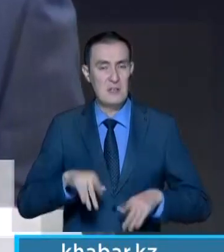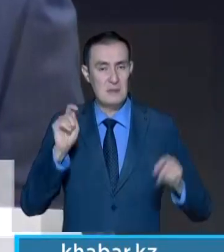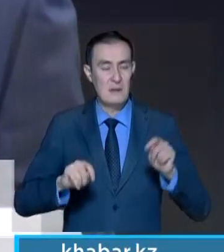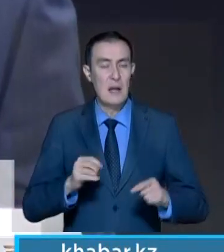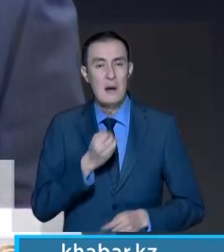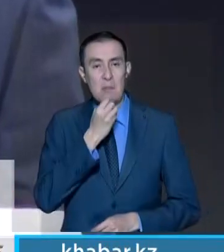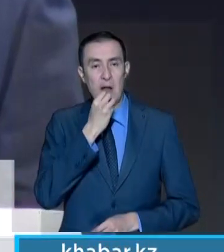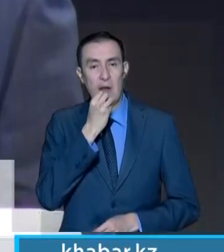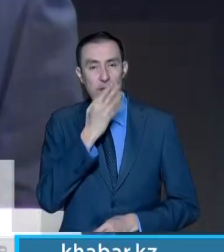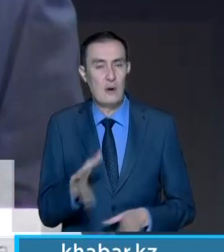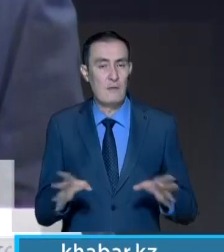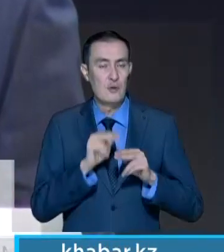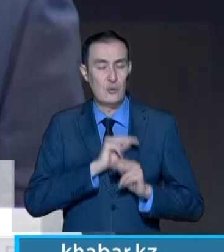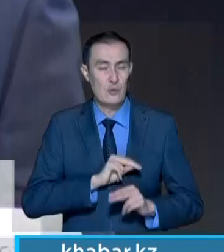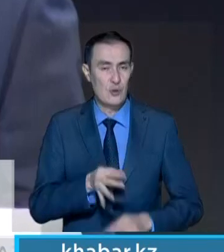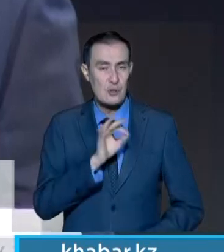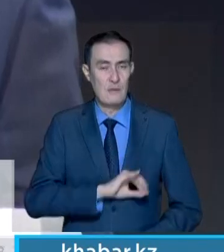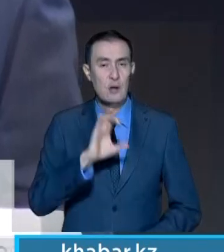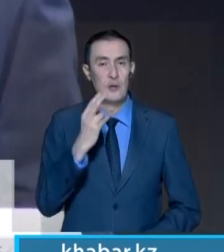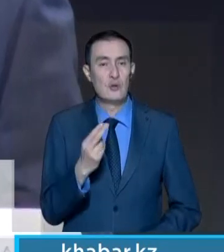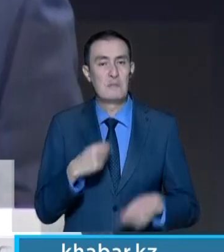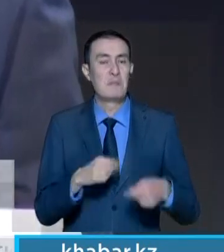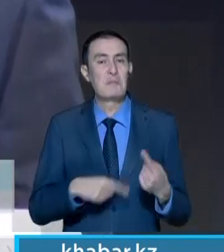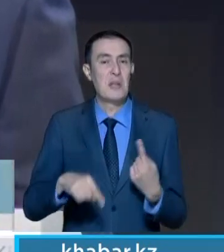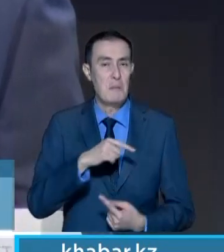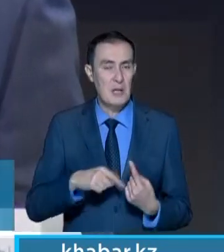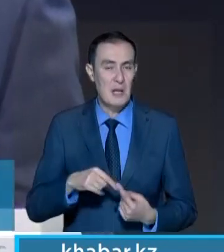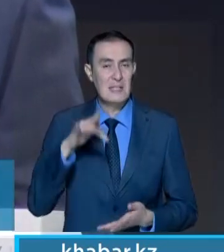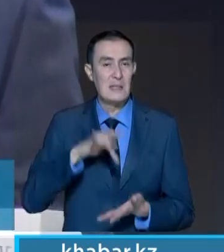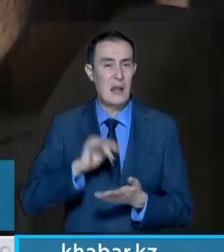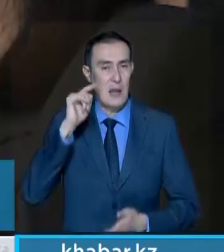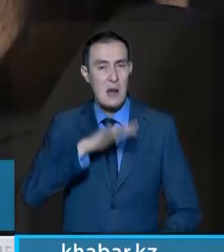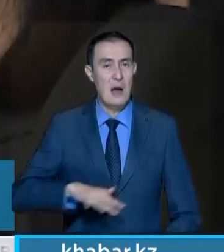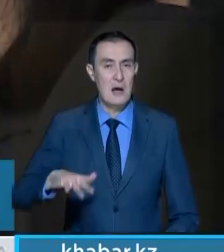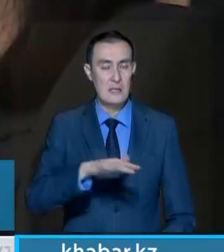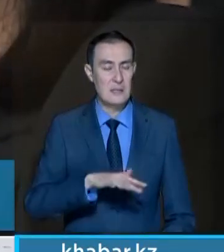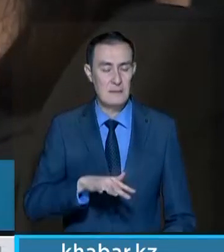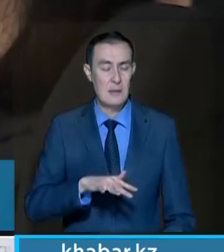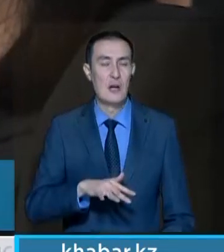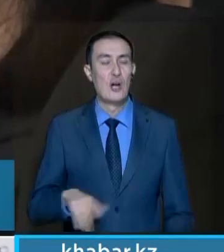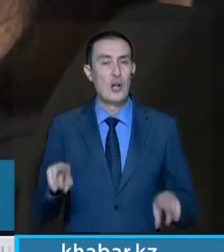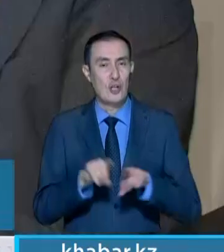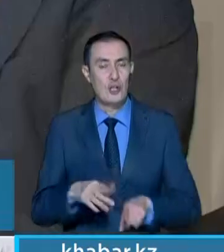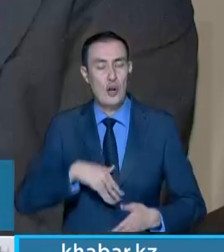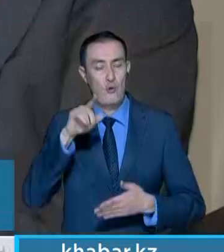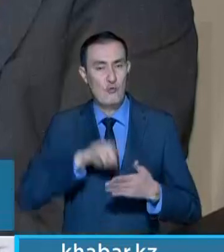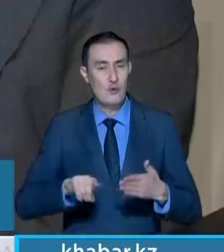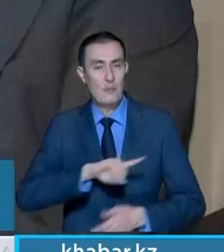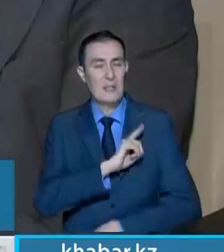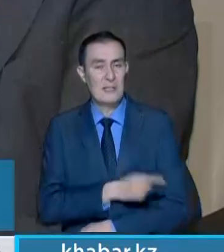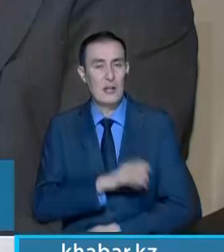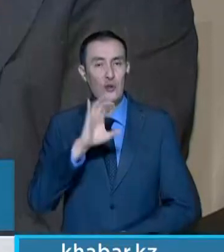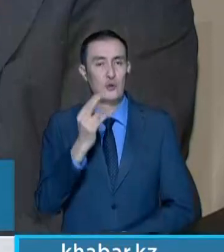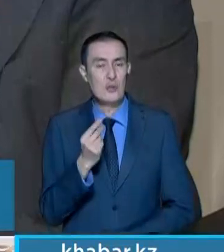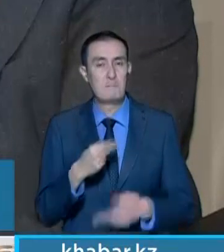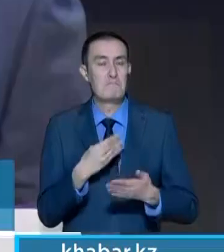для плодотворного сотрудничества социальных предпринимателей Центральной Азии. В то же время уверен, что потенциал